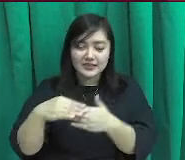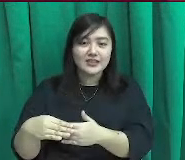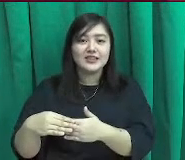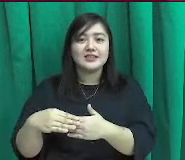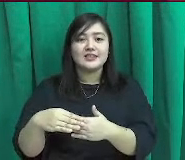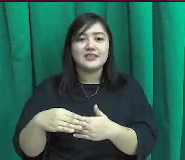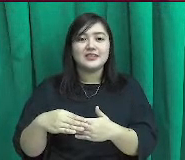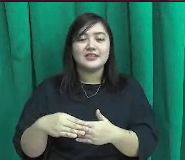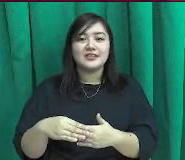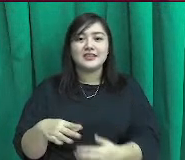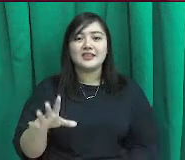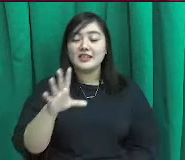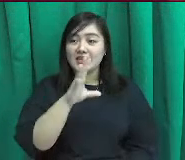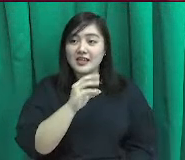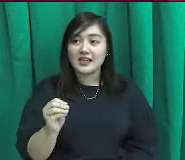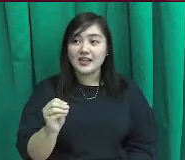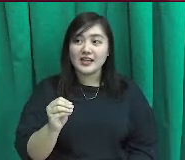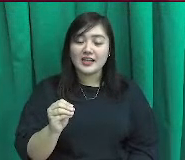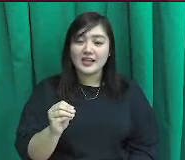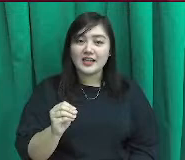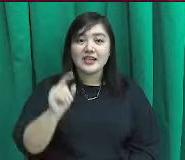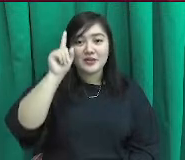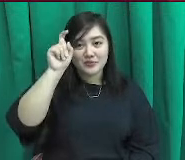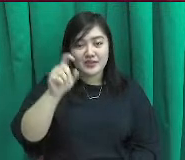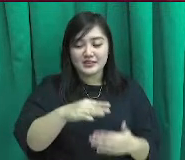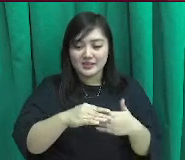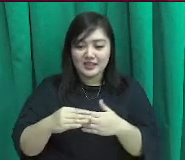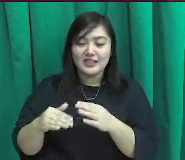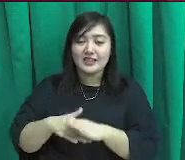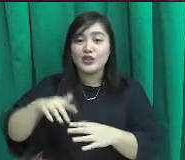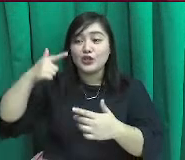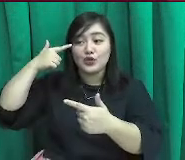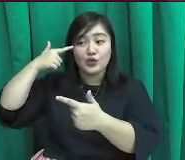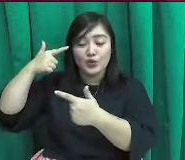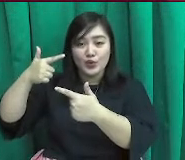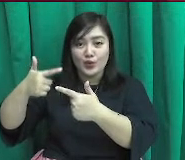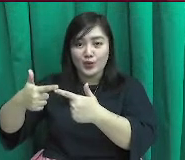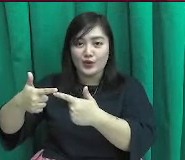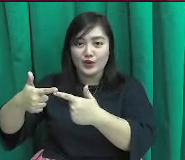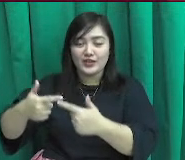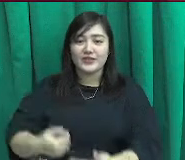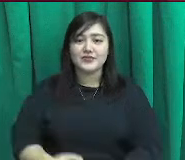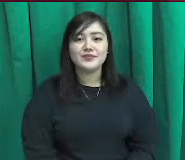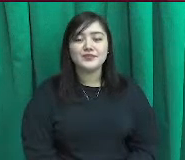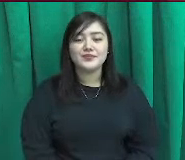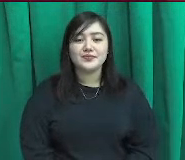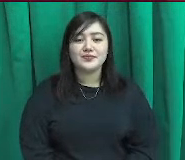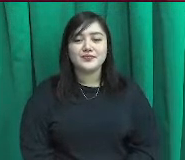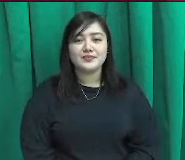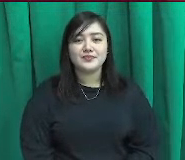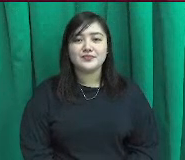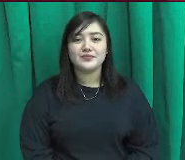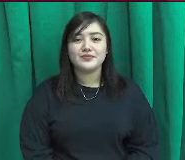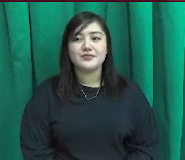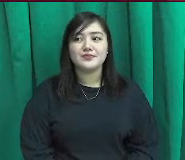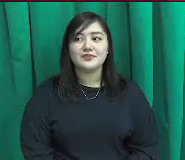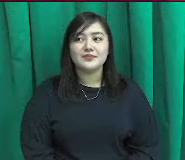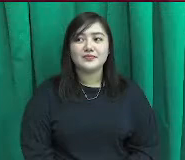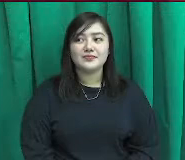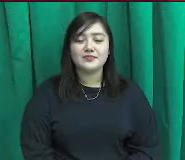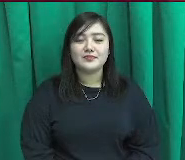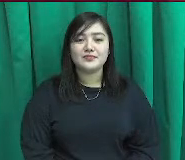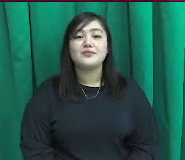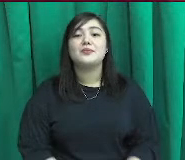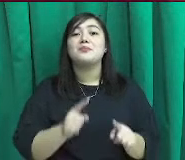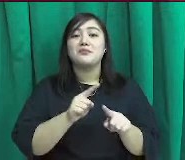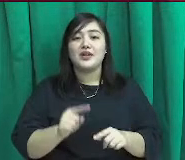dalhin, kung saan doon sa goal na gusto natin. Amen. Pero katulad ng sinasabi natin, lahat yan ay ayon na rin sa biyaya